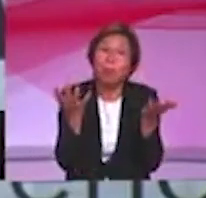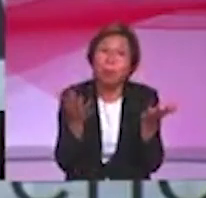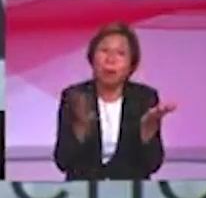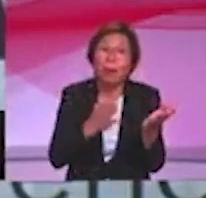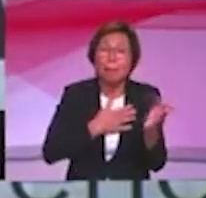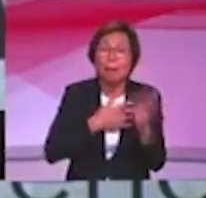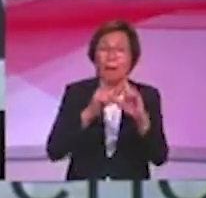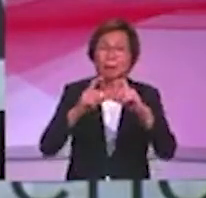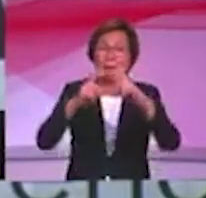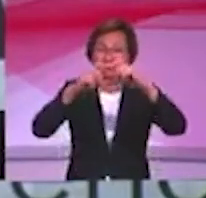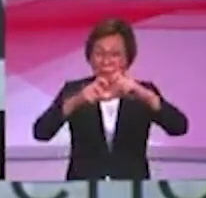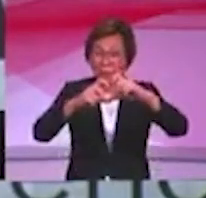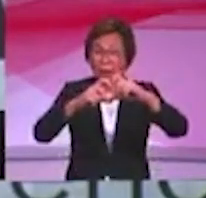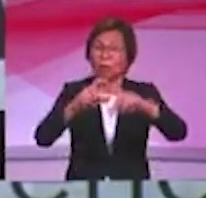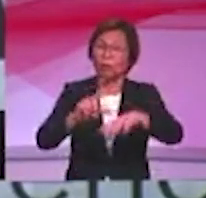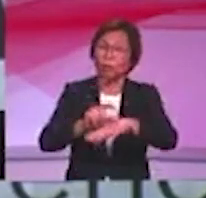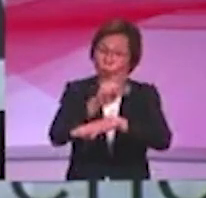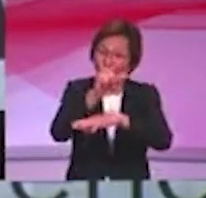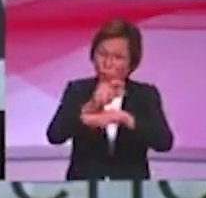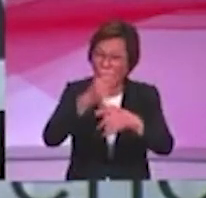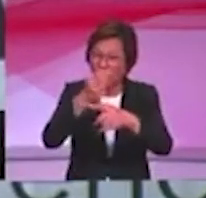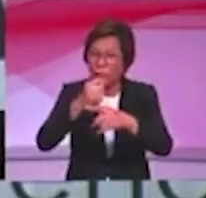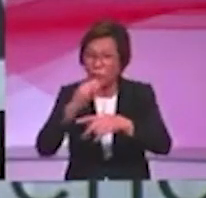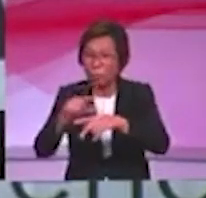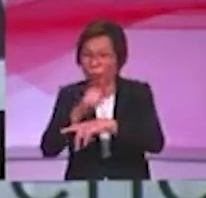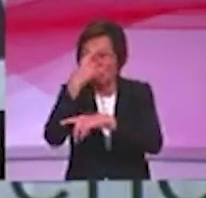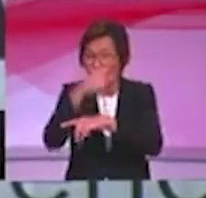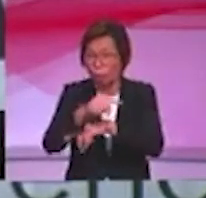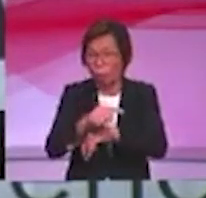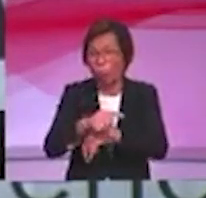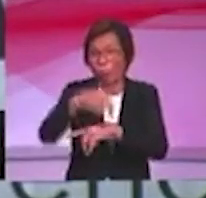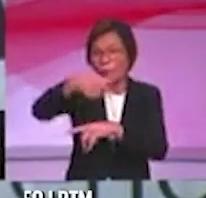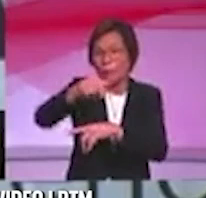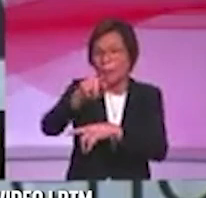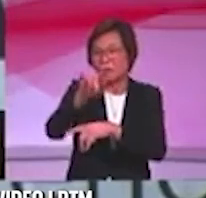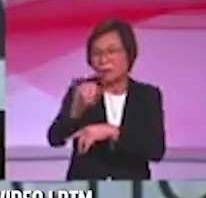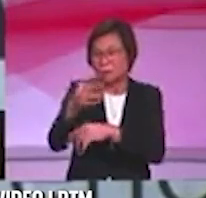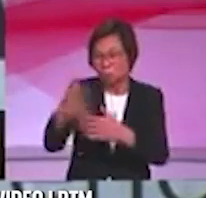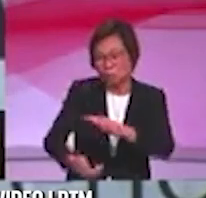Sejahtera digunakan ataupun tidak untuk kes-kes yang parti contohnya dah